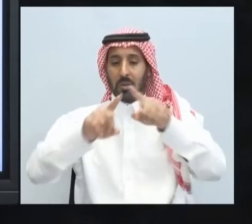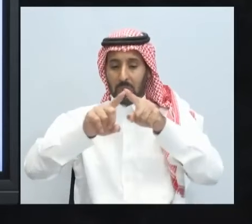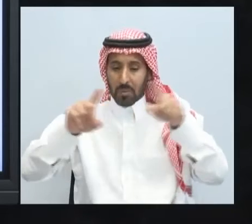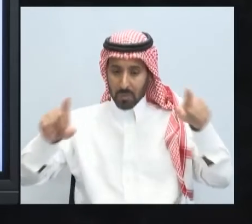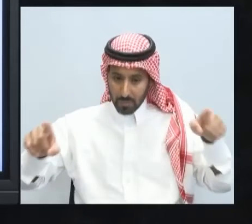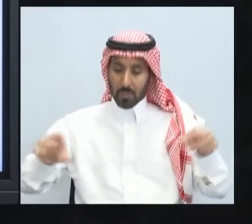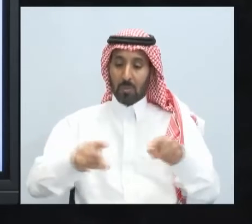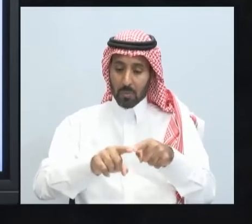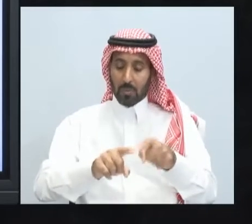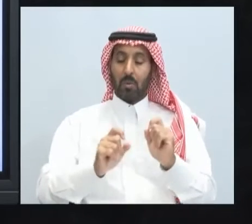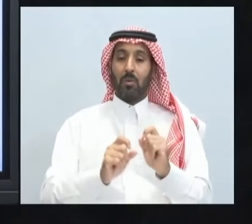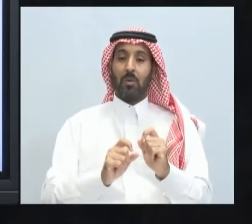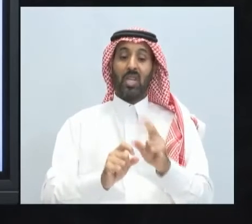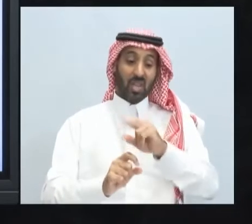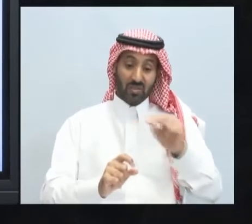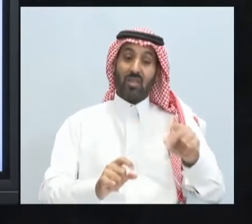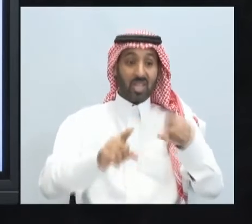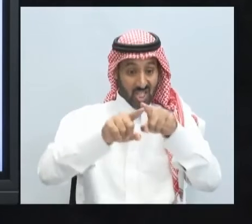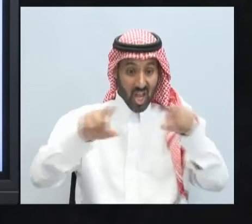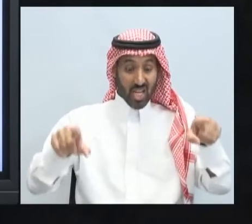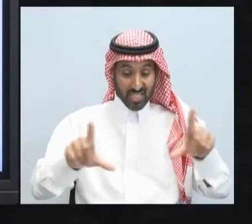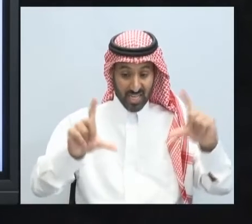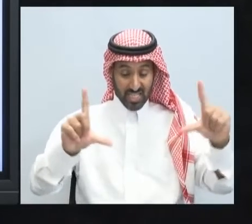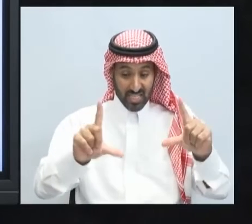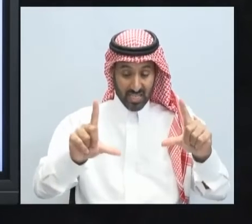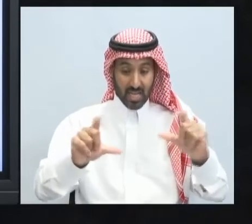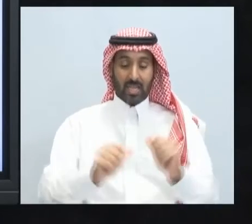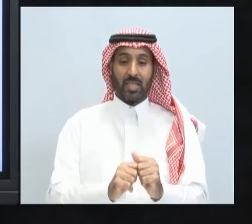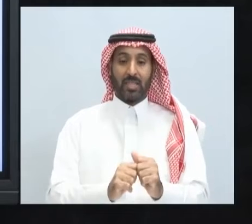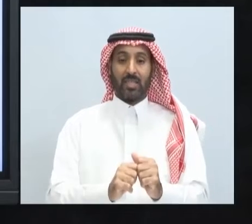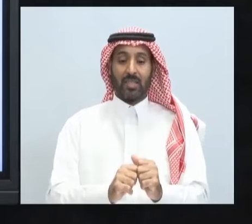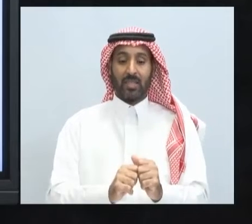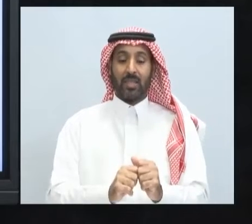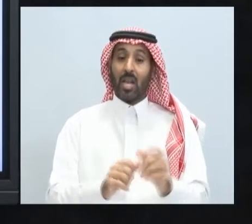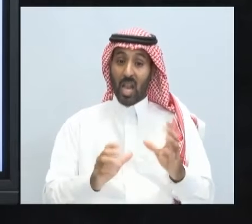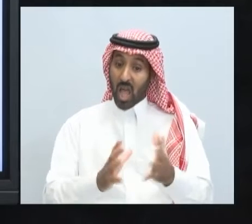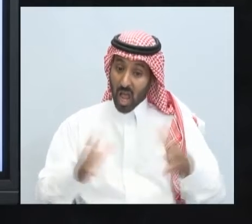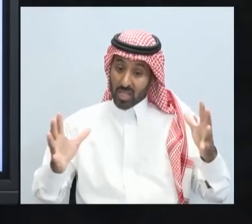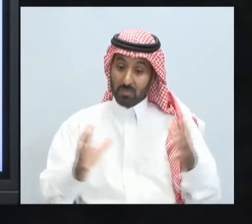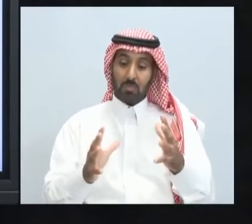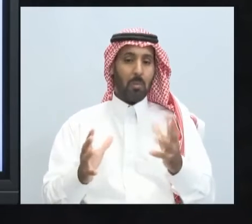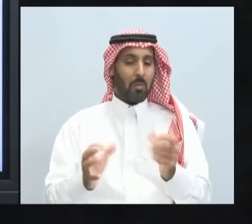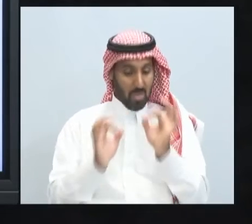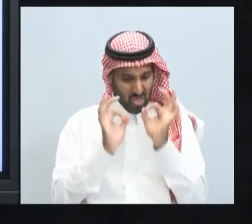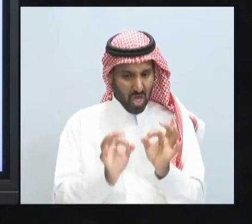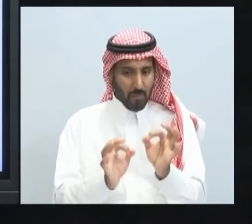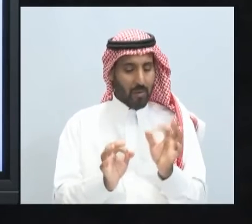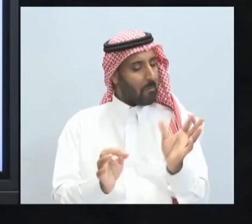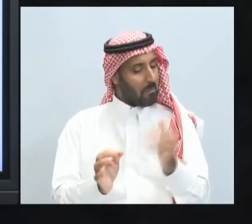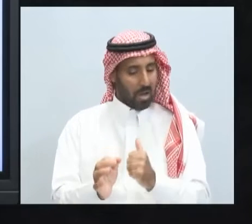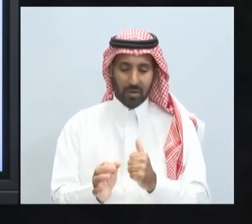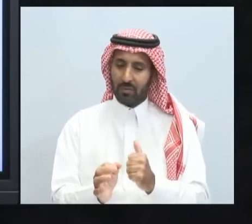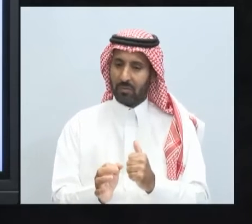مستطيله احدد شكلها بشكل عام الحجم لكن لا استطيع